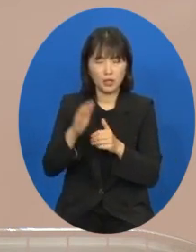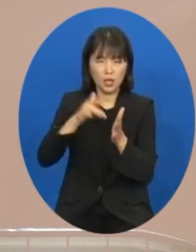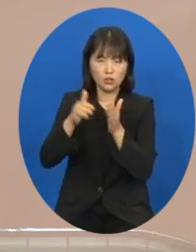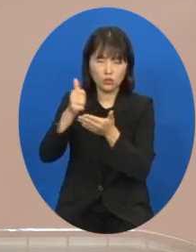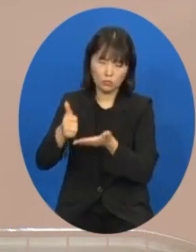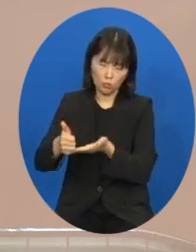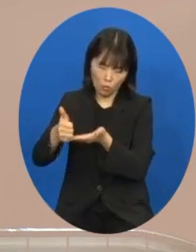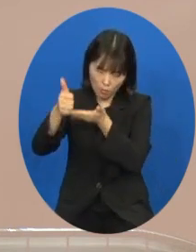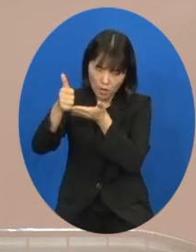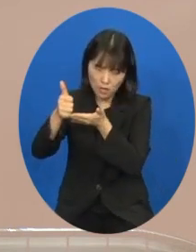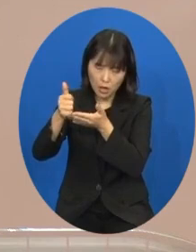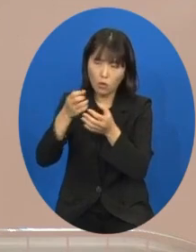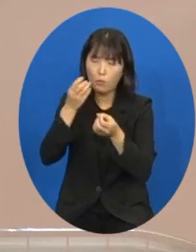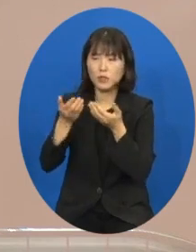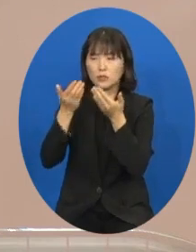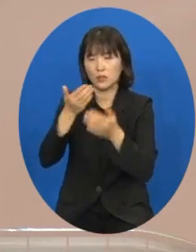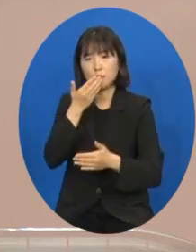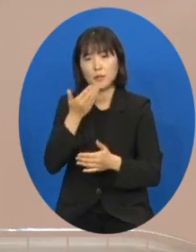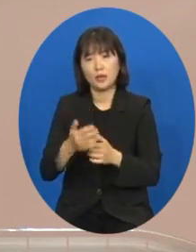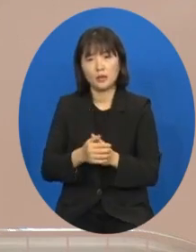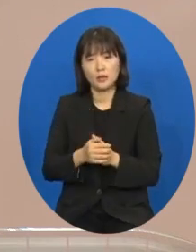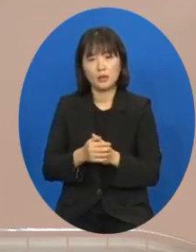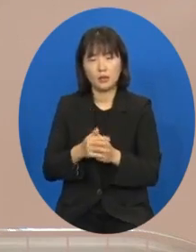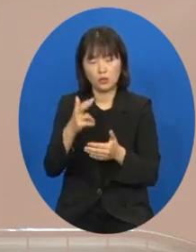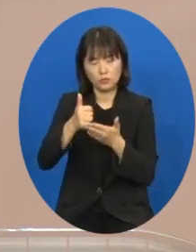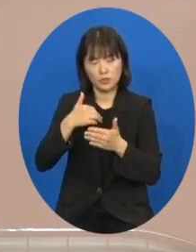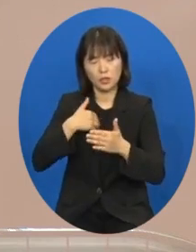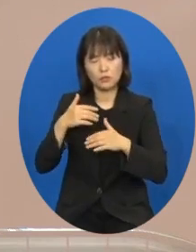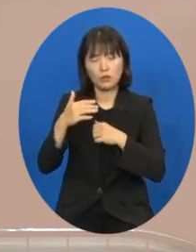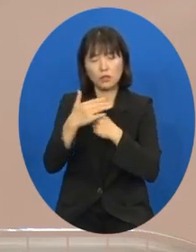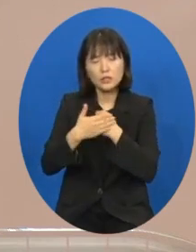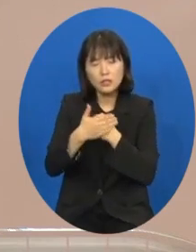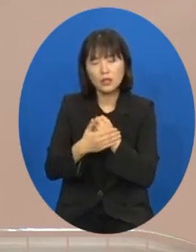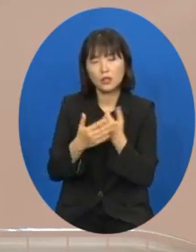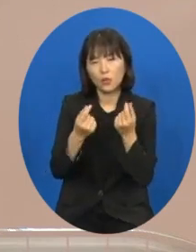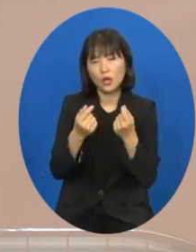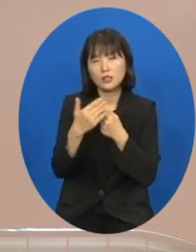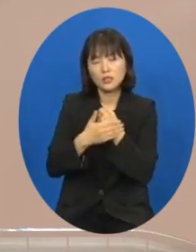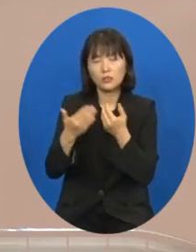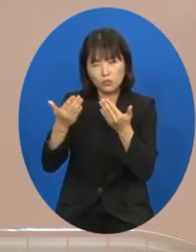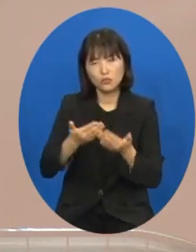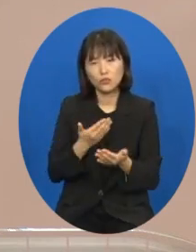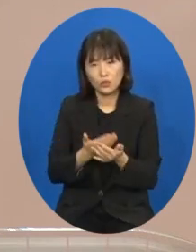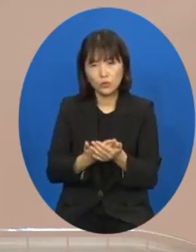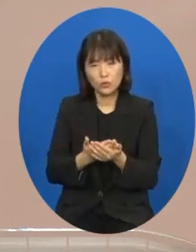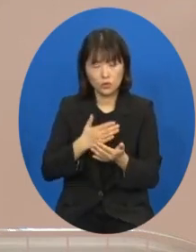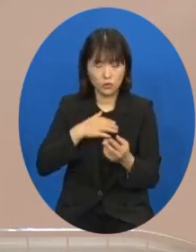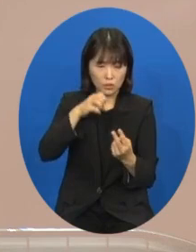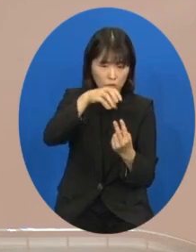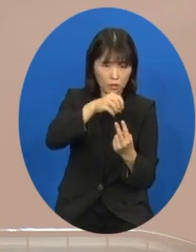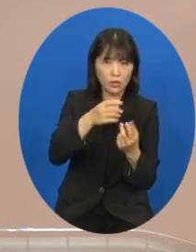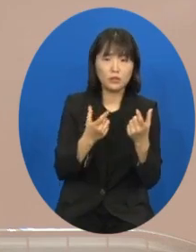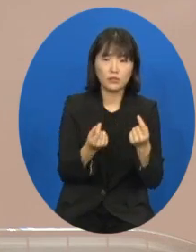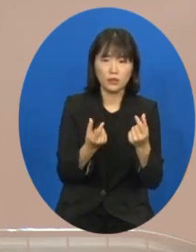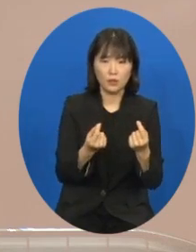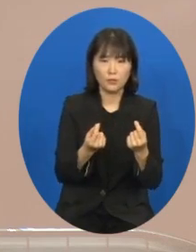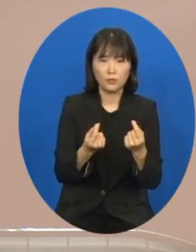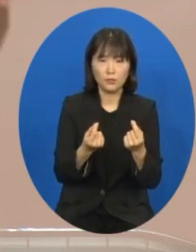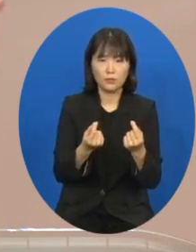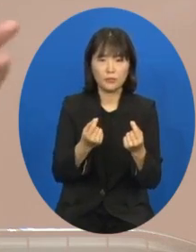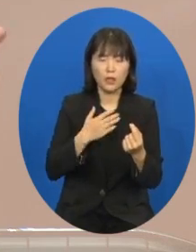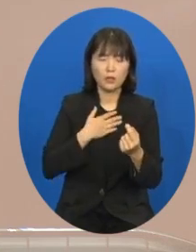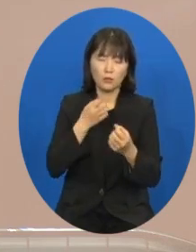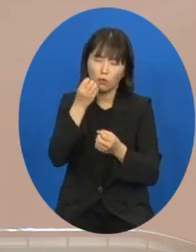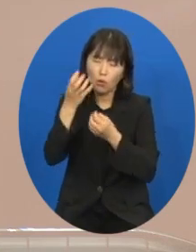있었을까? 주님, 제게도 그런 은혜를 주세요. 저도 세례 요한처럼 나도